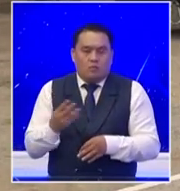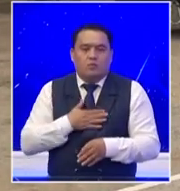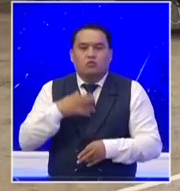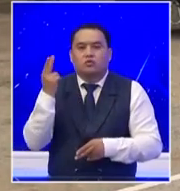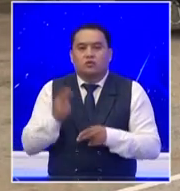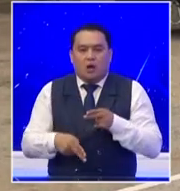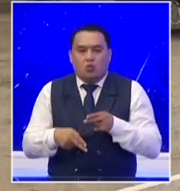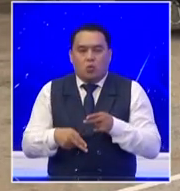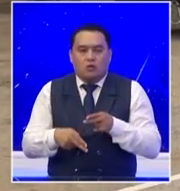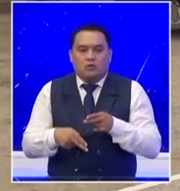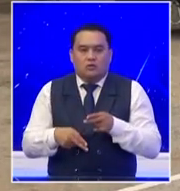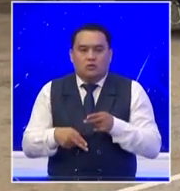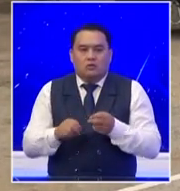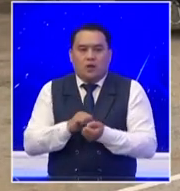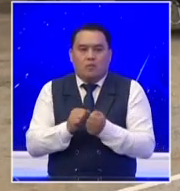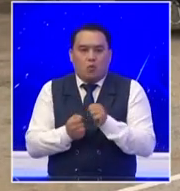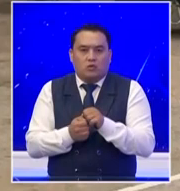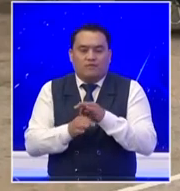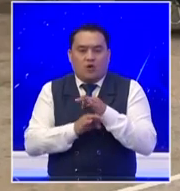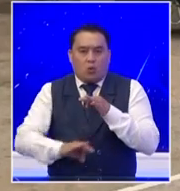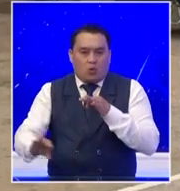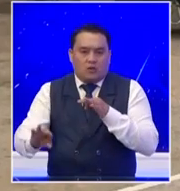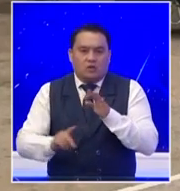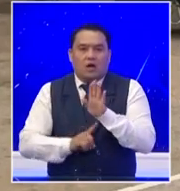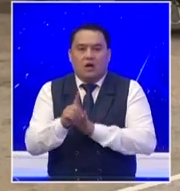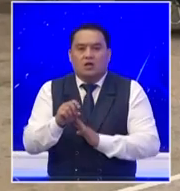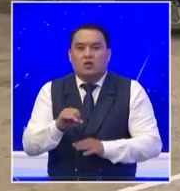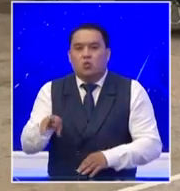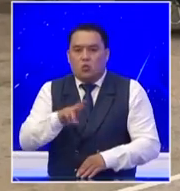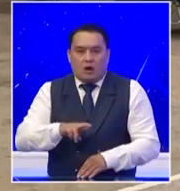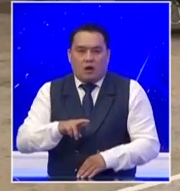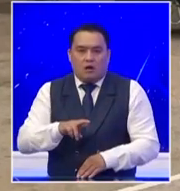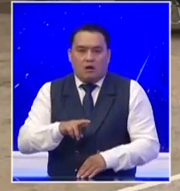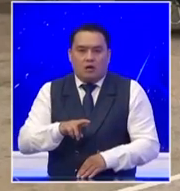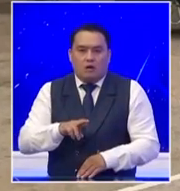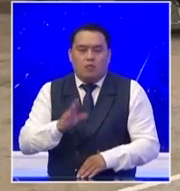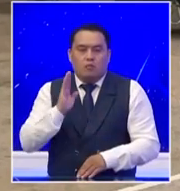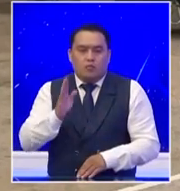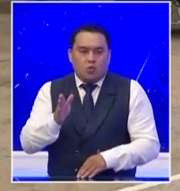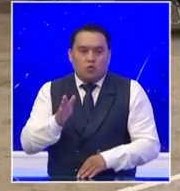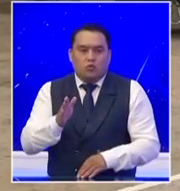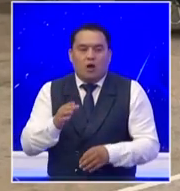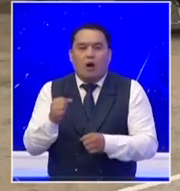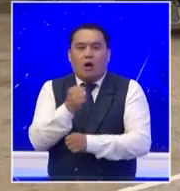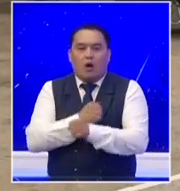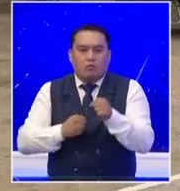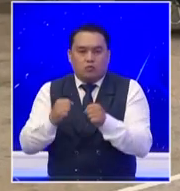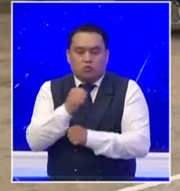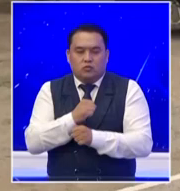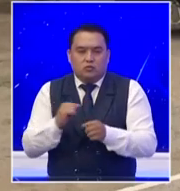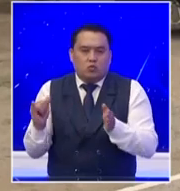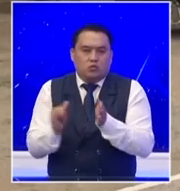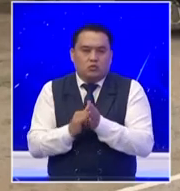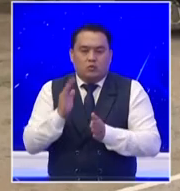закончили прокладку коллекторов. В начале июля ожидаем уже все киповского оборудования, а также